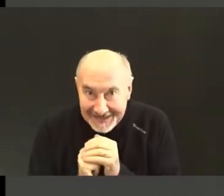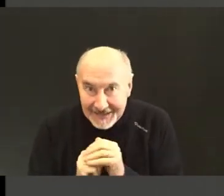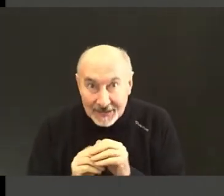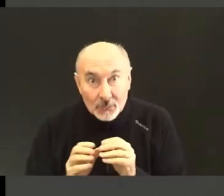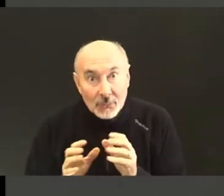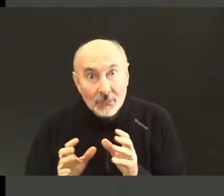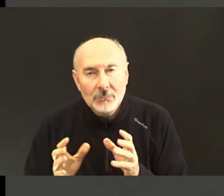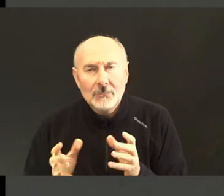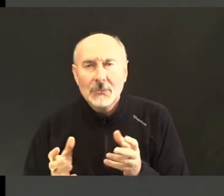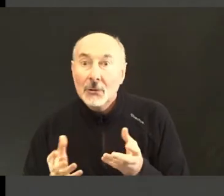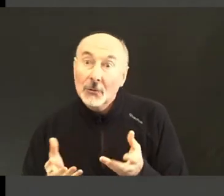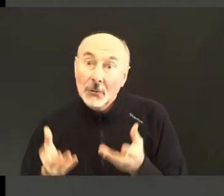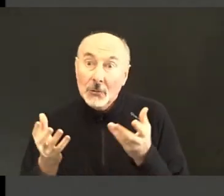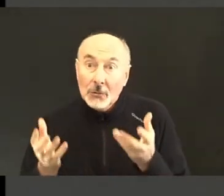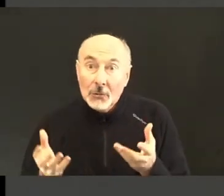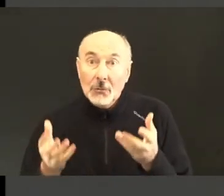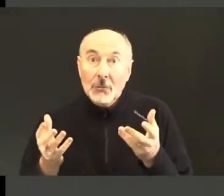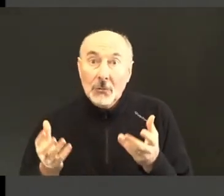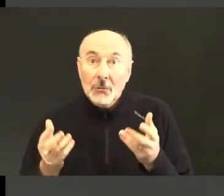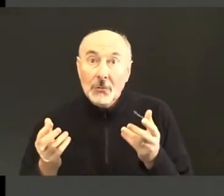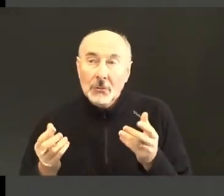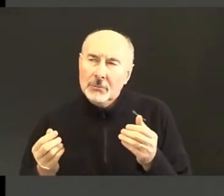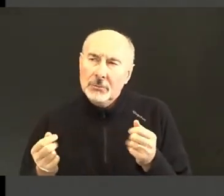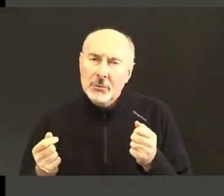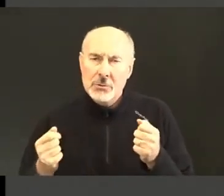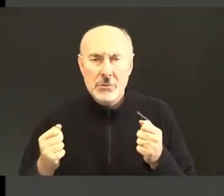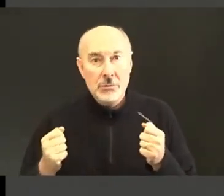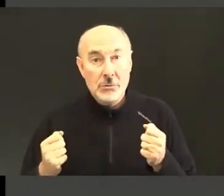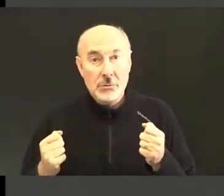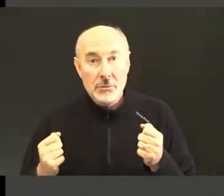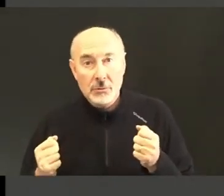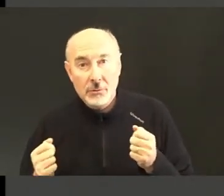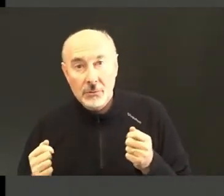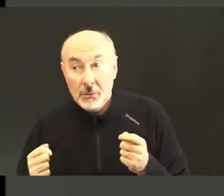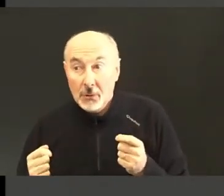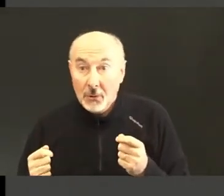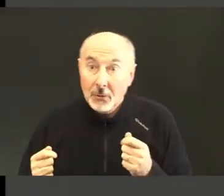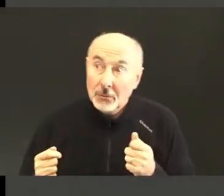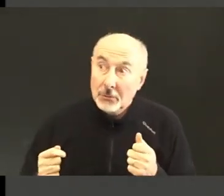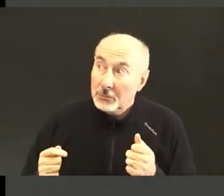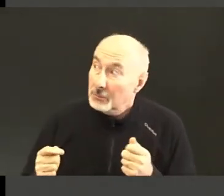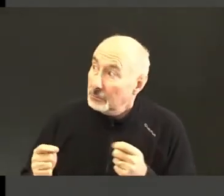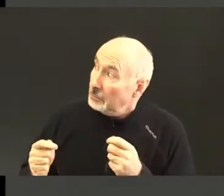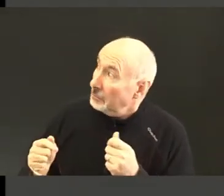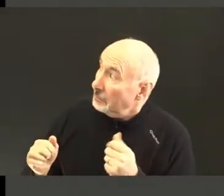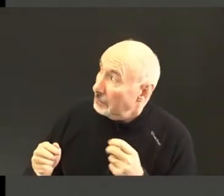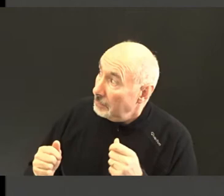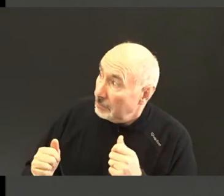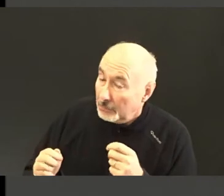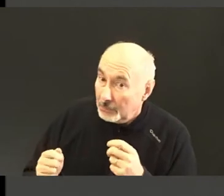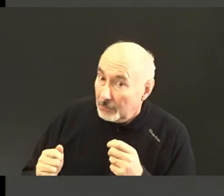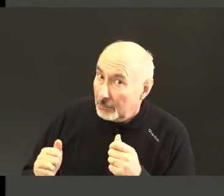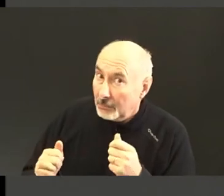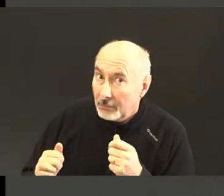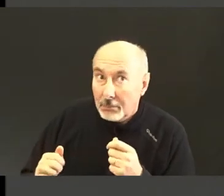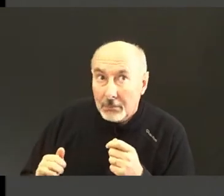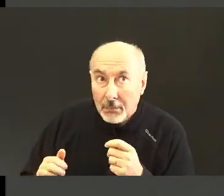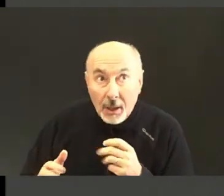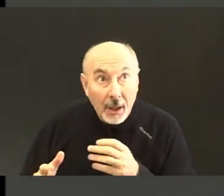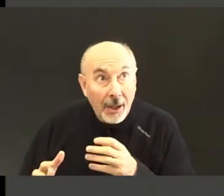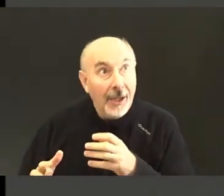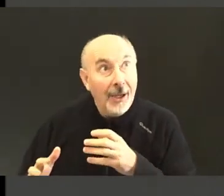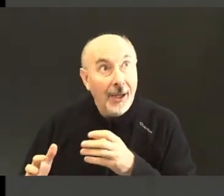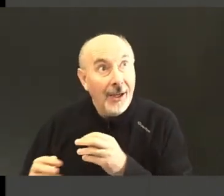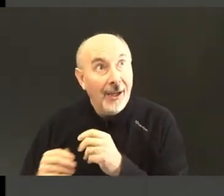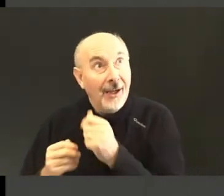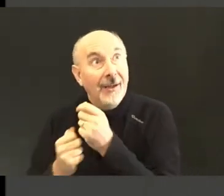paese moderno, ma antico, con uno sguardo volto al passato, ma con un occhio al futuro e